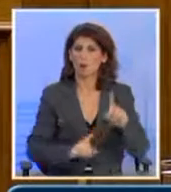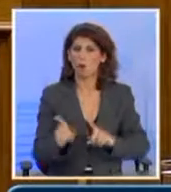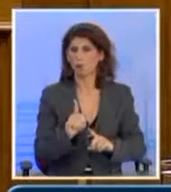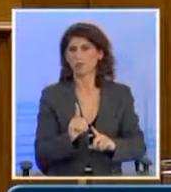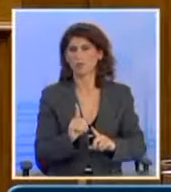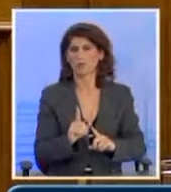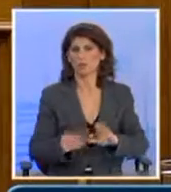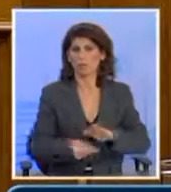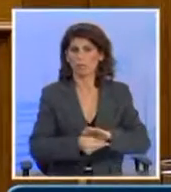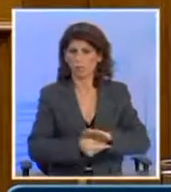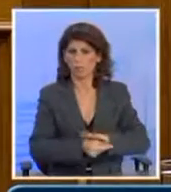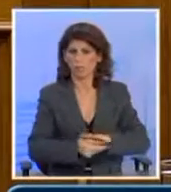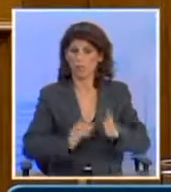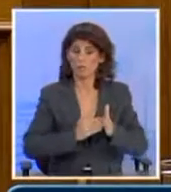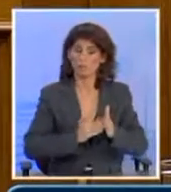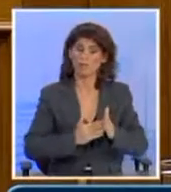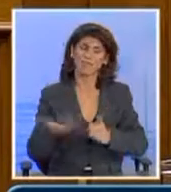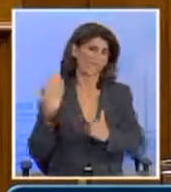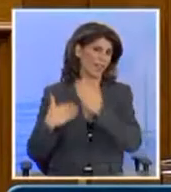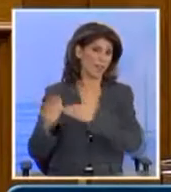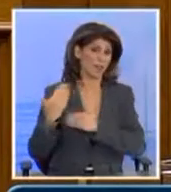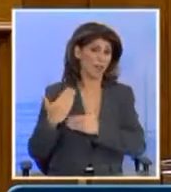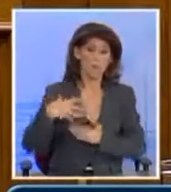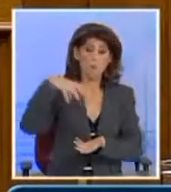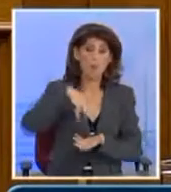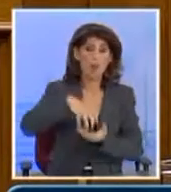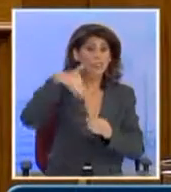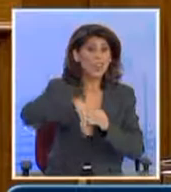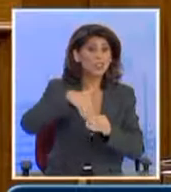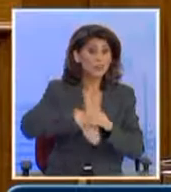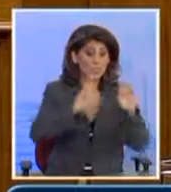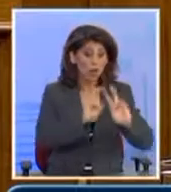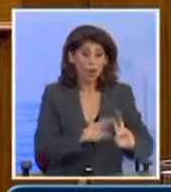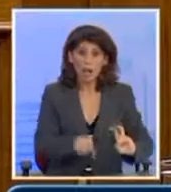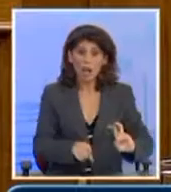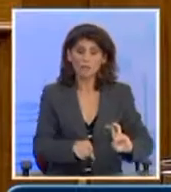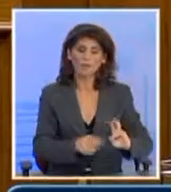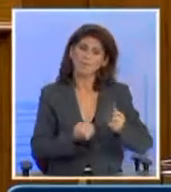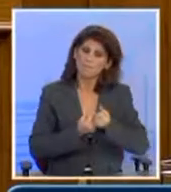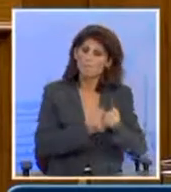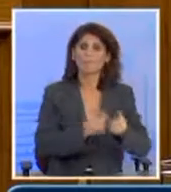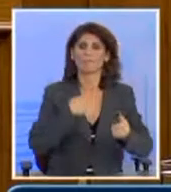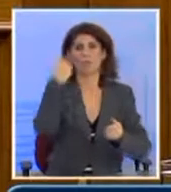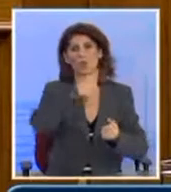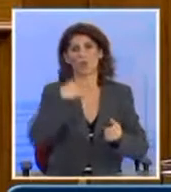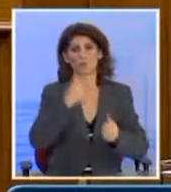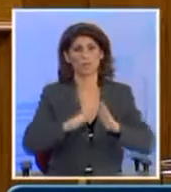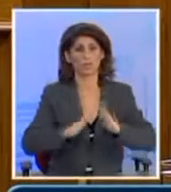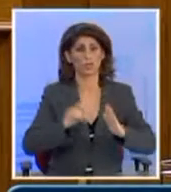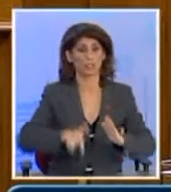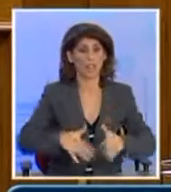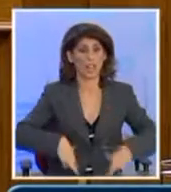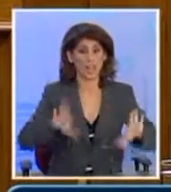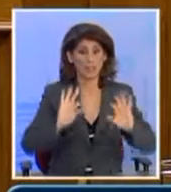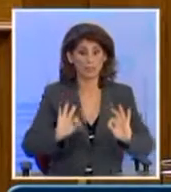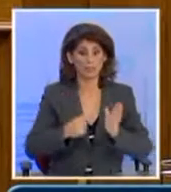παρελθόν. Ειδικότερα, η μονάδα εσωτερικού ελέγχου, για την ενίσχυση της οποίας έχω μεριμνήσει και προσωπικά, έχει ήδη αρχίσει να δίνει